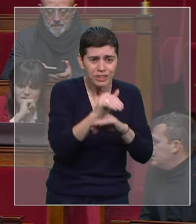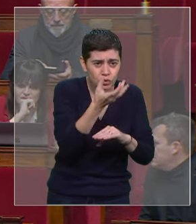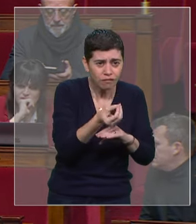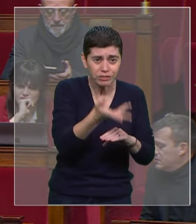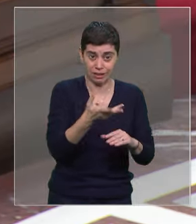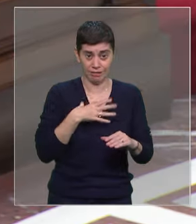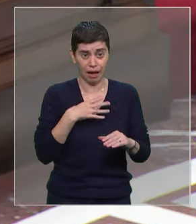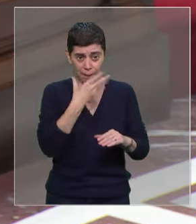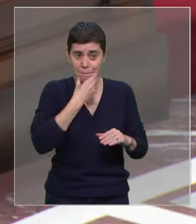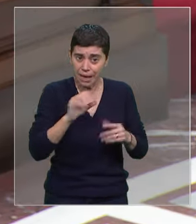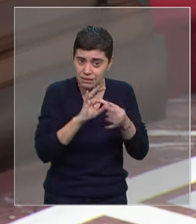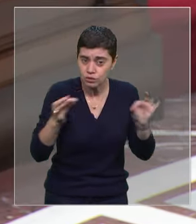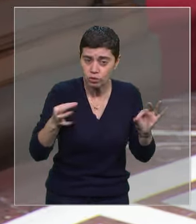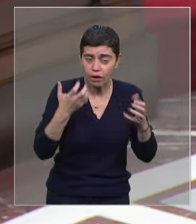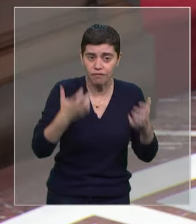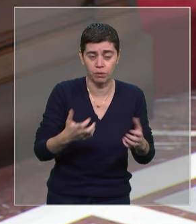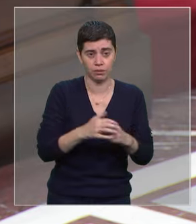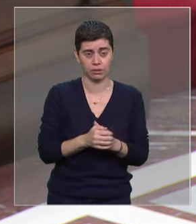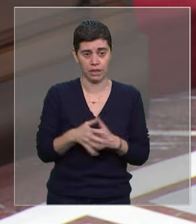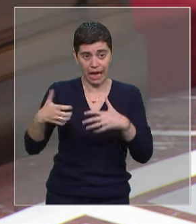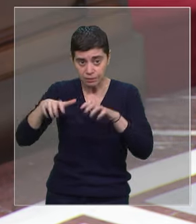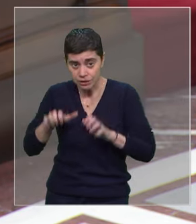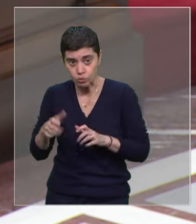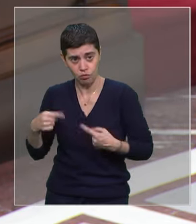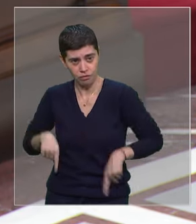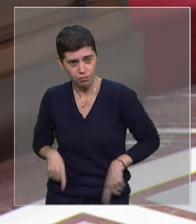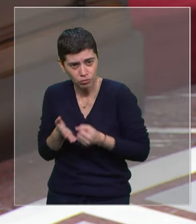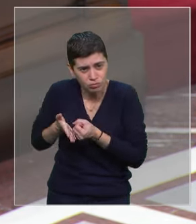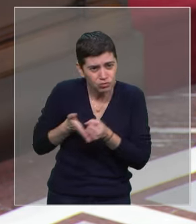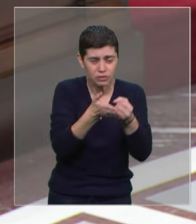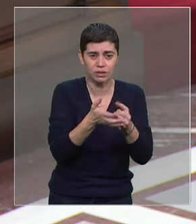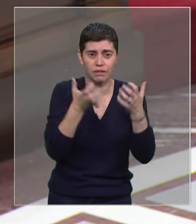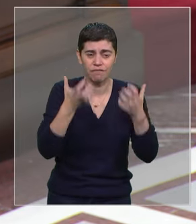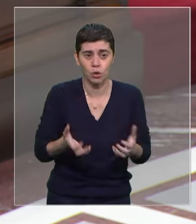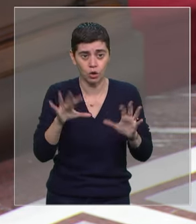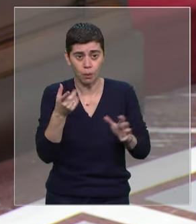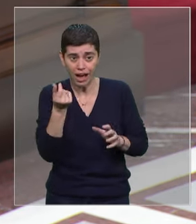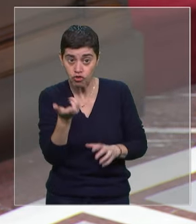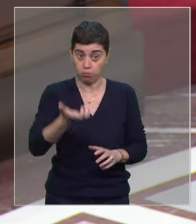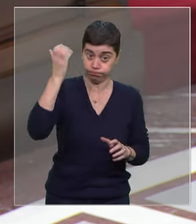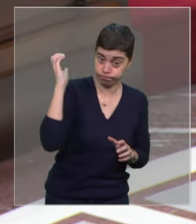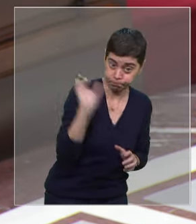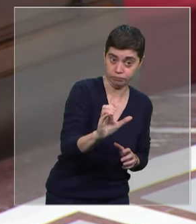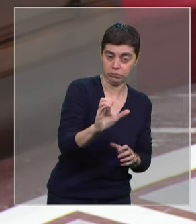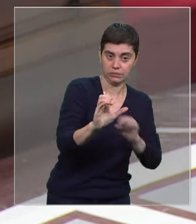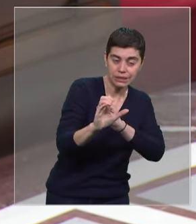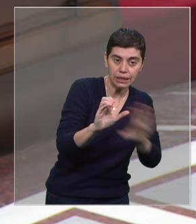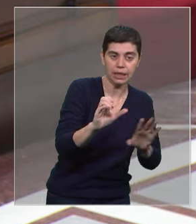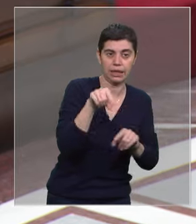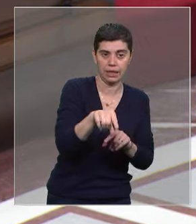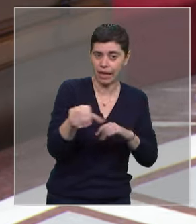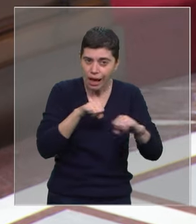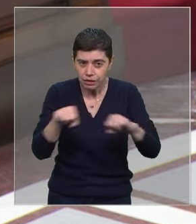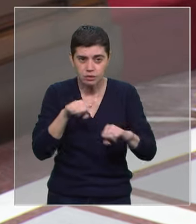pour apporter le soutien de l'administration et du gouvernement avec de l'argent sonnant et trébuchant et avec des actions